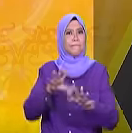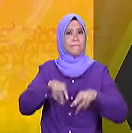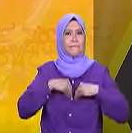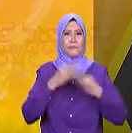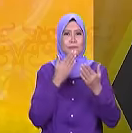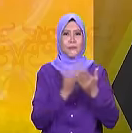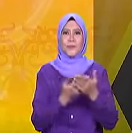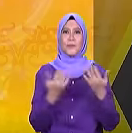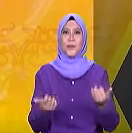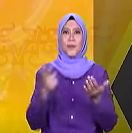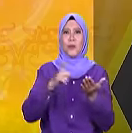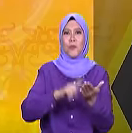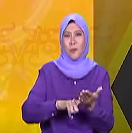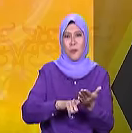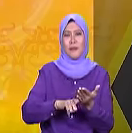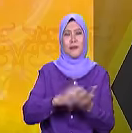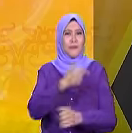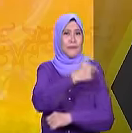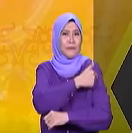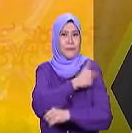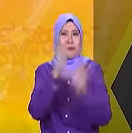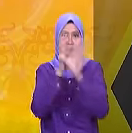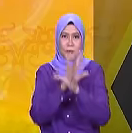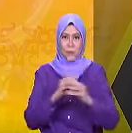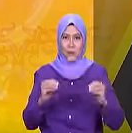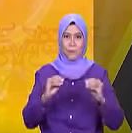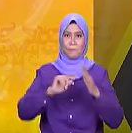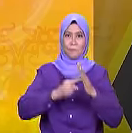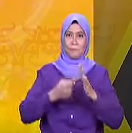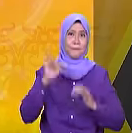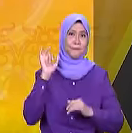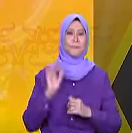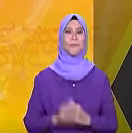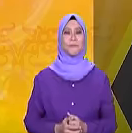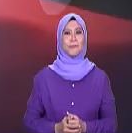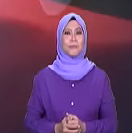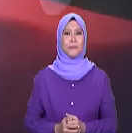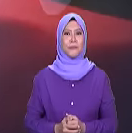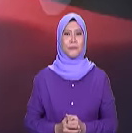itu kita ikuti laporan prestasi vaksinasi Sarawak setakat semalam.